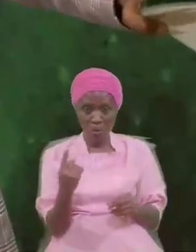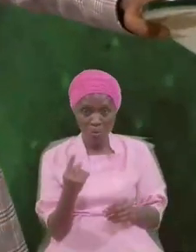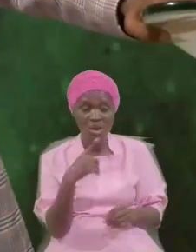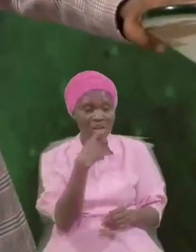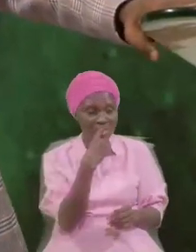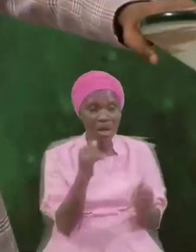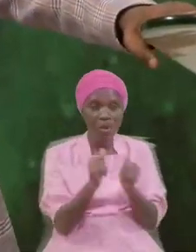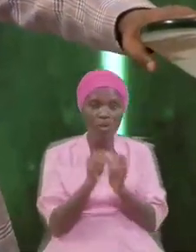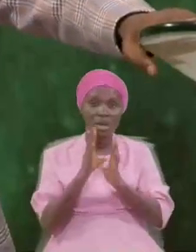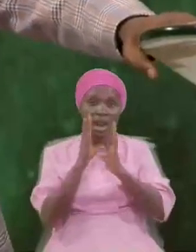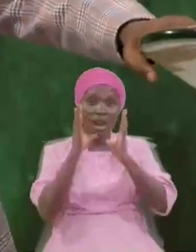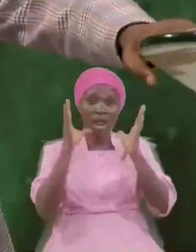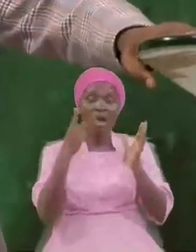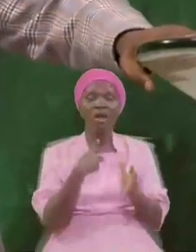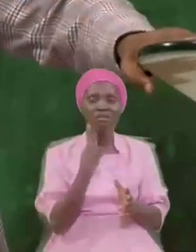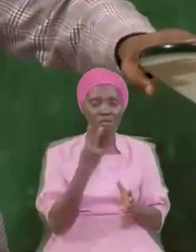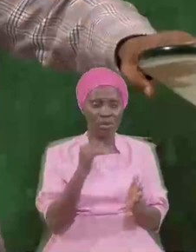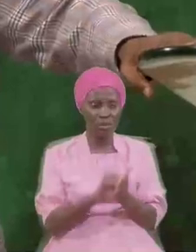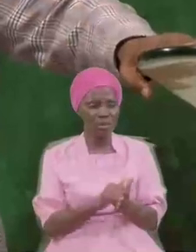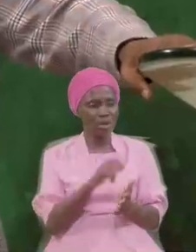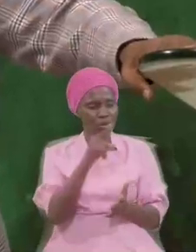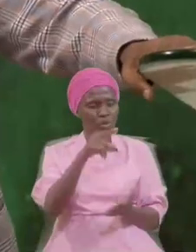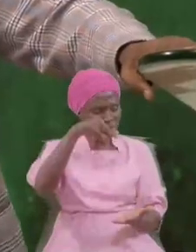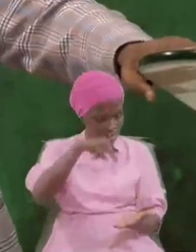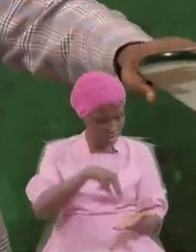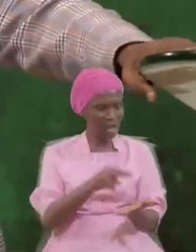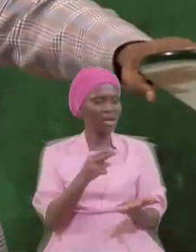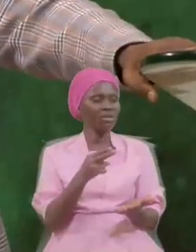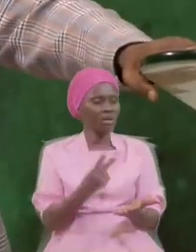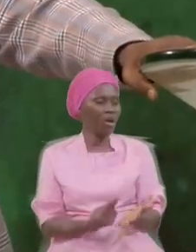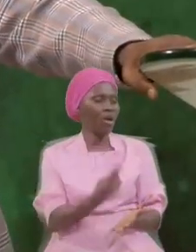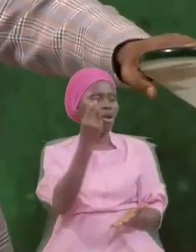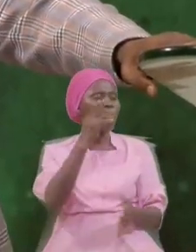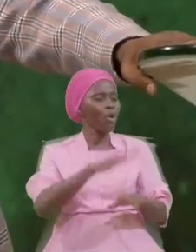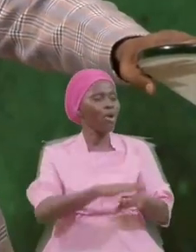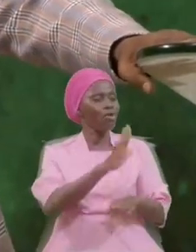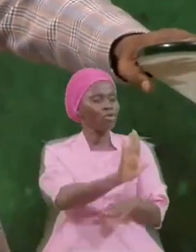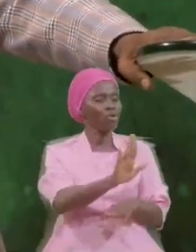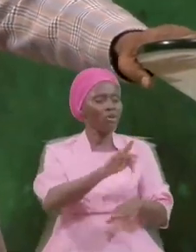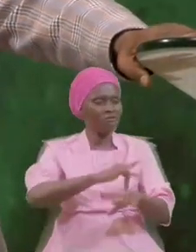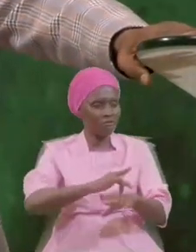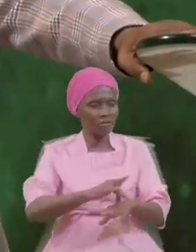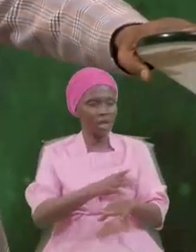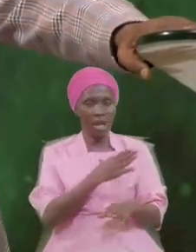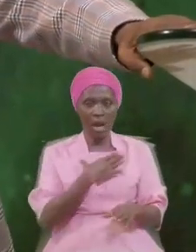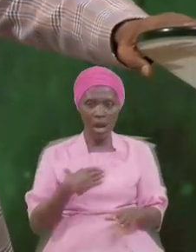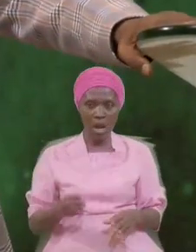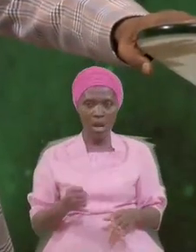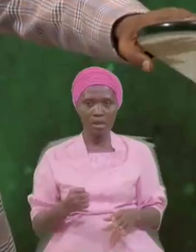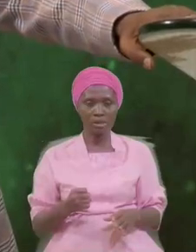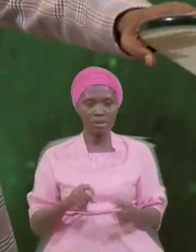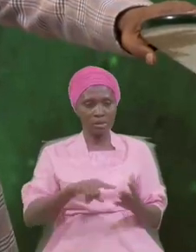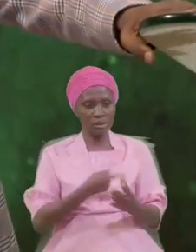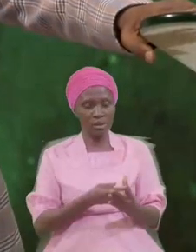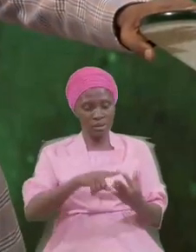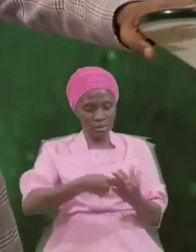voix forte, lève-toi droit sur tes pieds. Et il se leva d'un bond